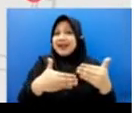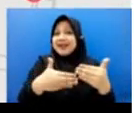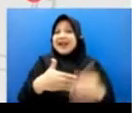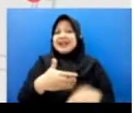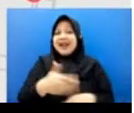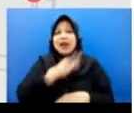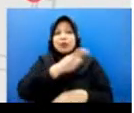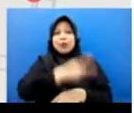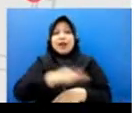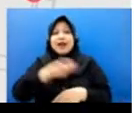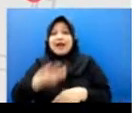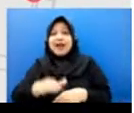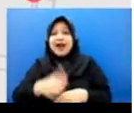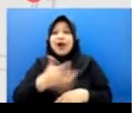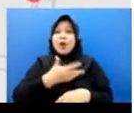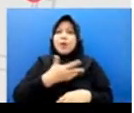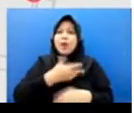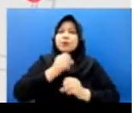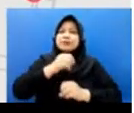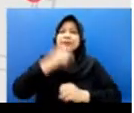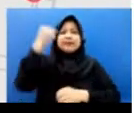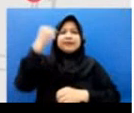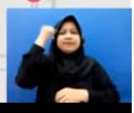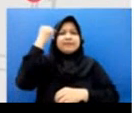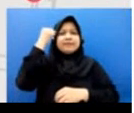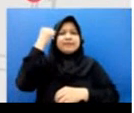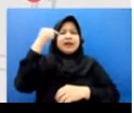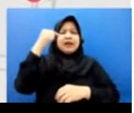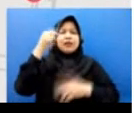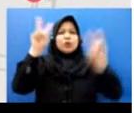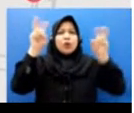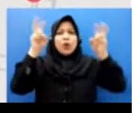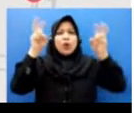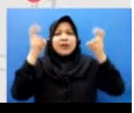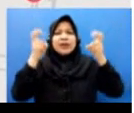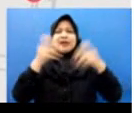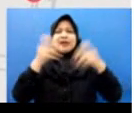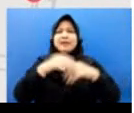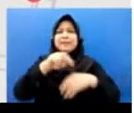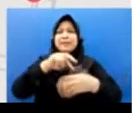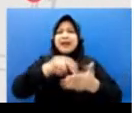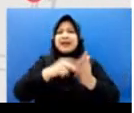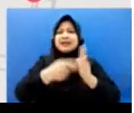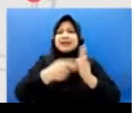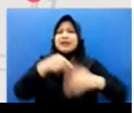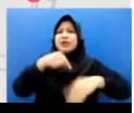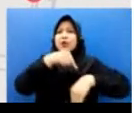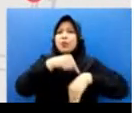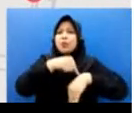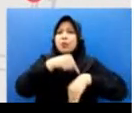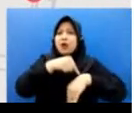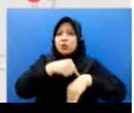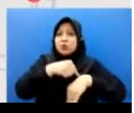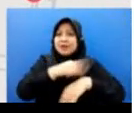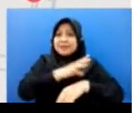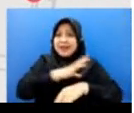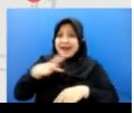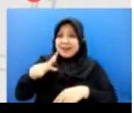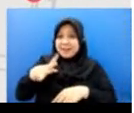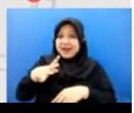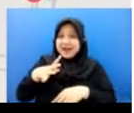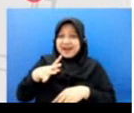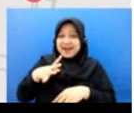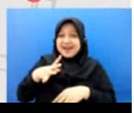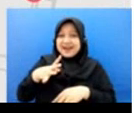topik dengan cara berpikir mereka, berarti waktu yang dibutuhkan atau yang digunakan itu lebih lama dari biasanya, Pak ya. Bagaimana tuh Pak